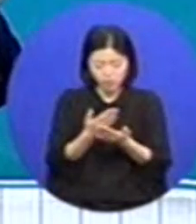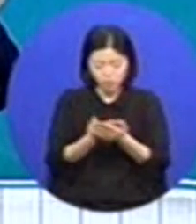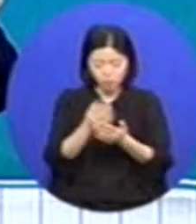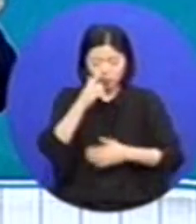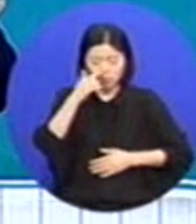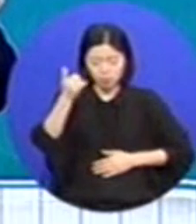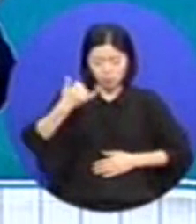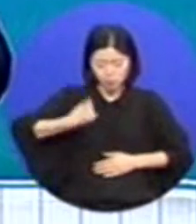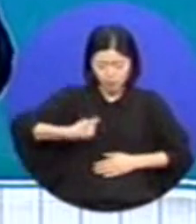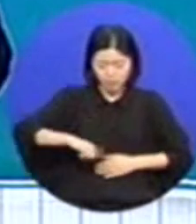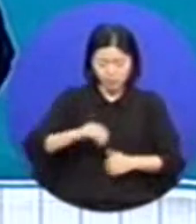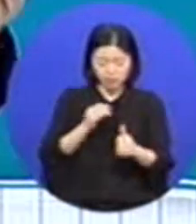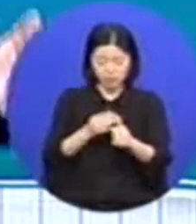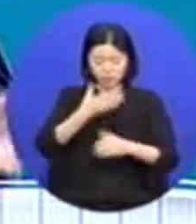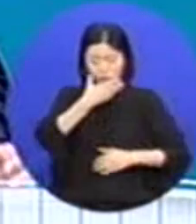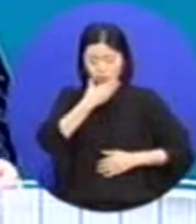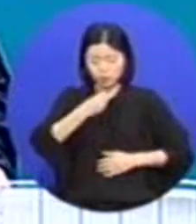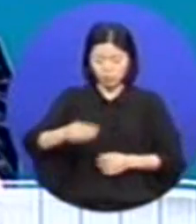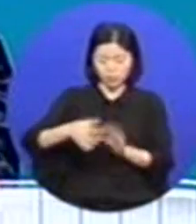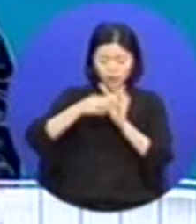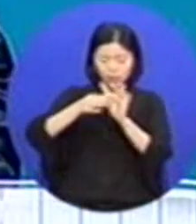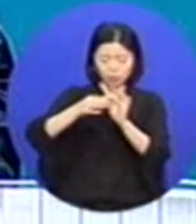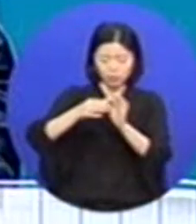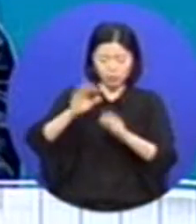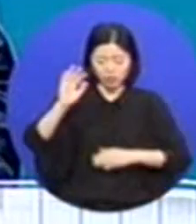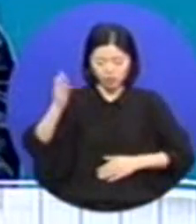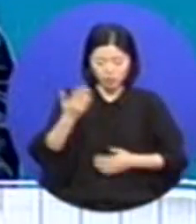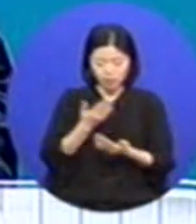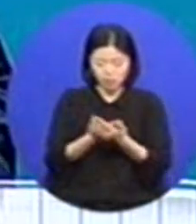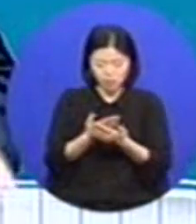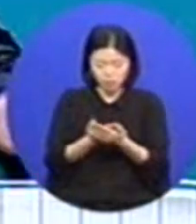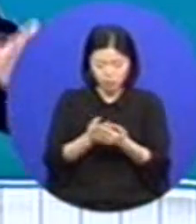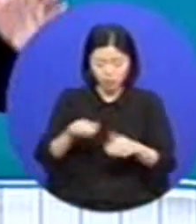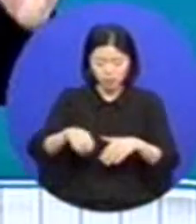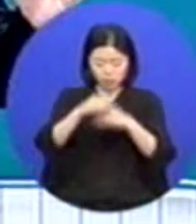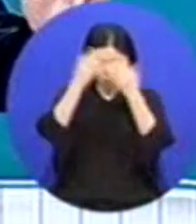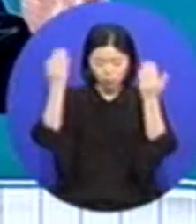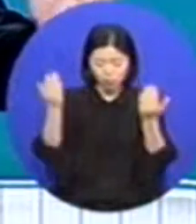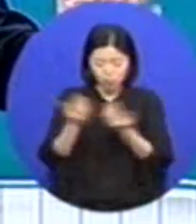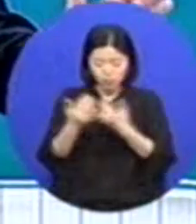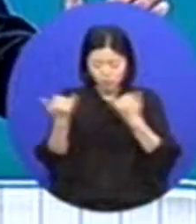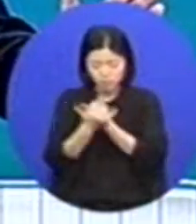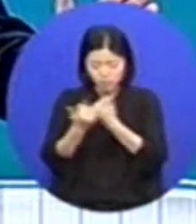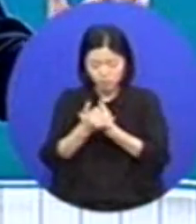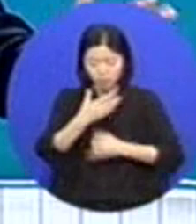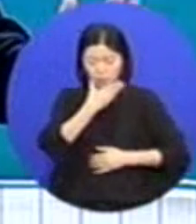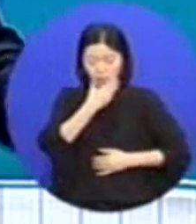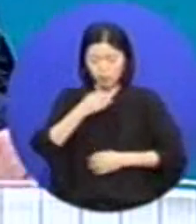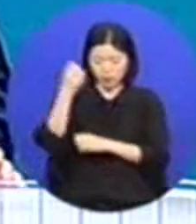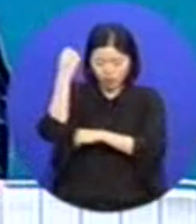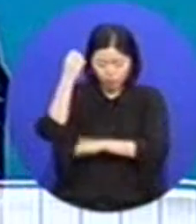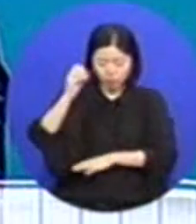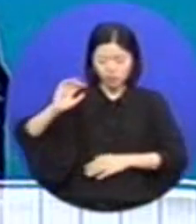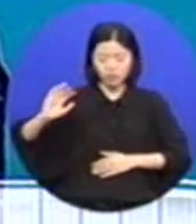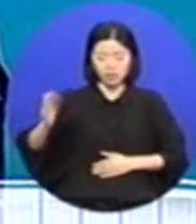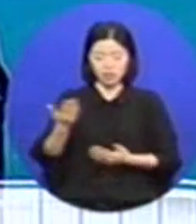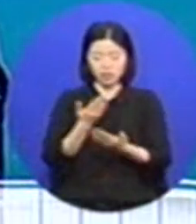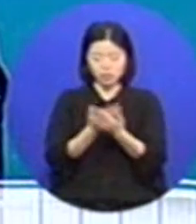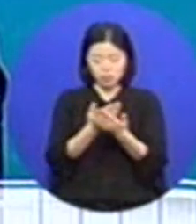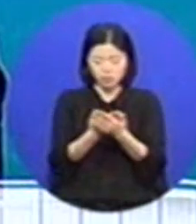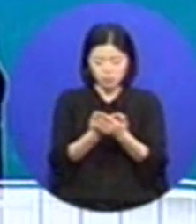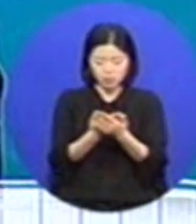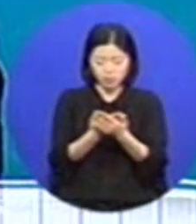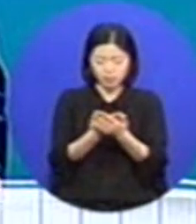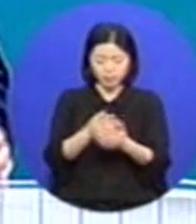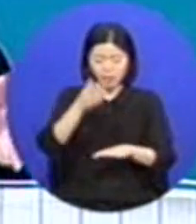부모와 자녀들에게 축복의 통로가 되게 하시고 모든 일가 친척들에게 복의 근원이 되게 하여 주옵소서